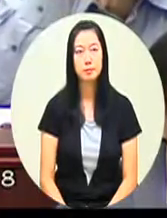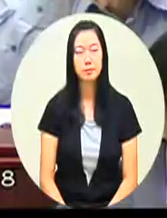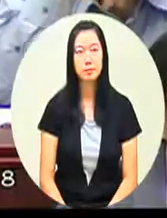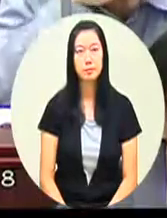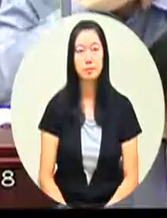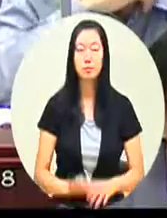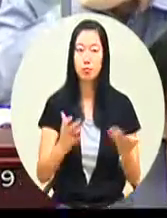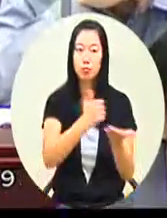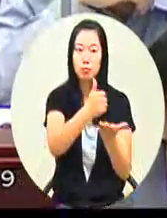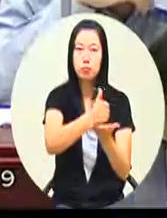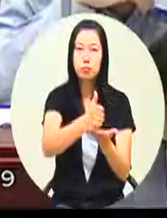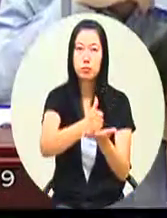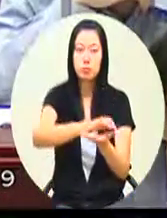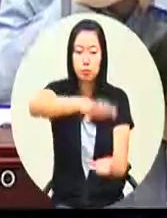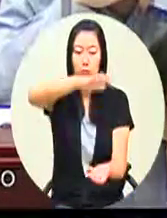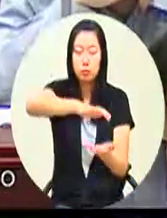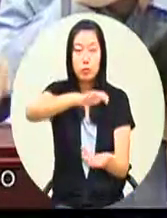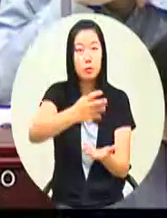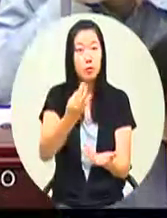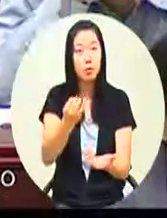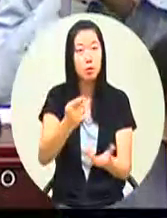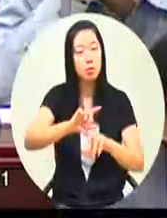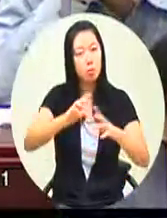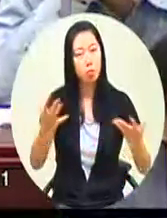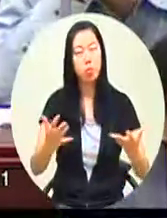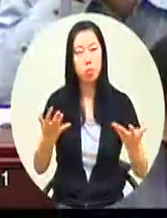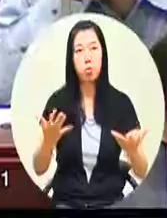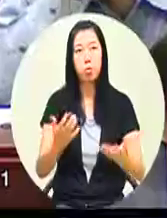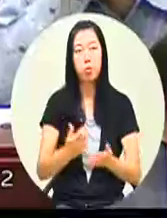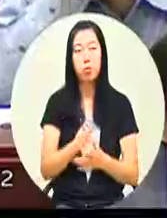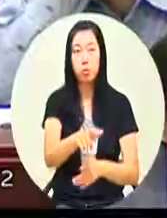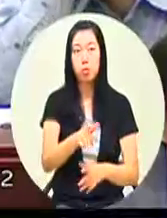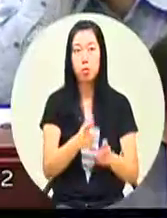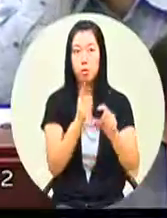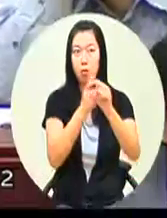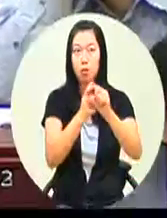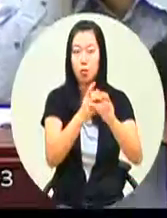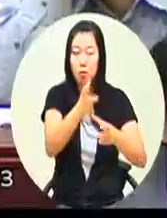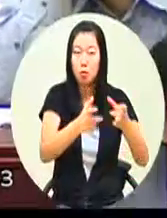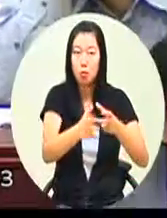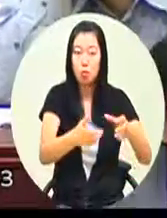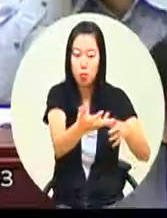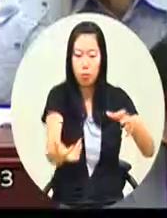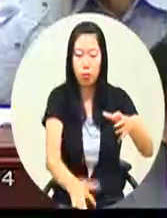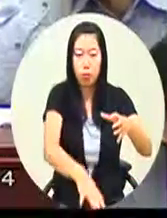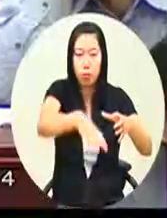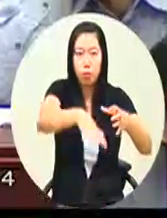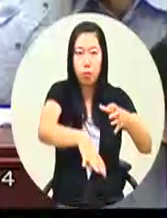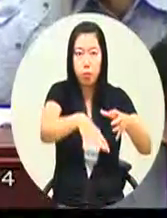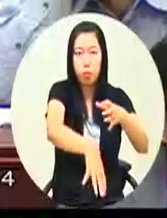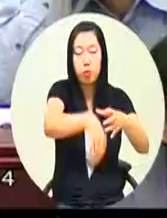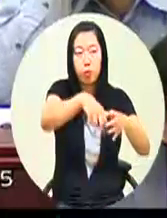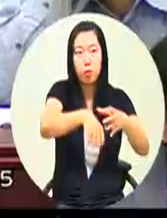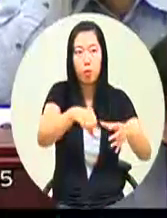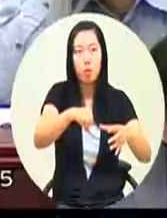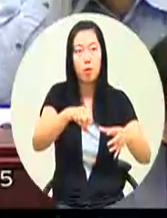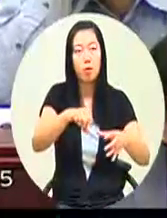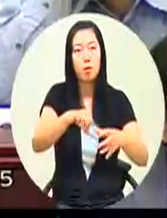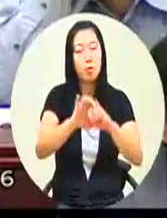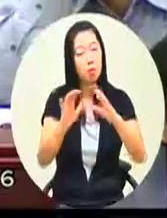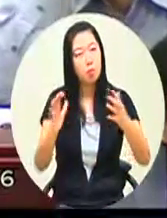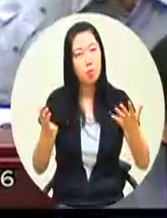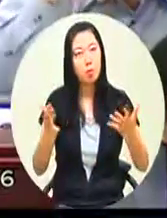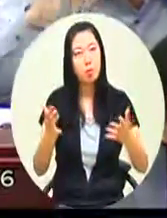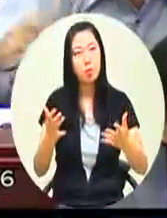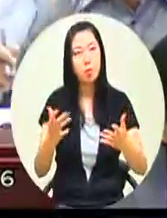的供给量应该都是在不会多，它的那个整个一个事实上中油这个水井的那个水量大概整体来讲大概不